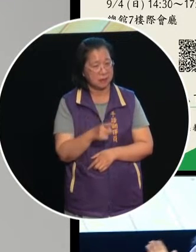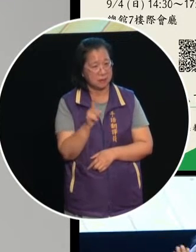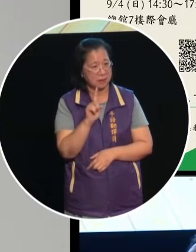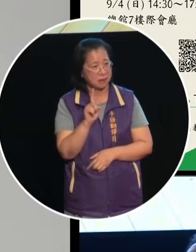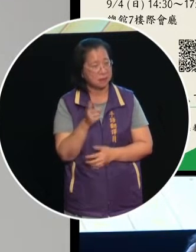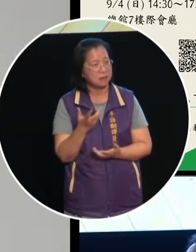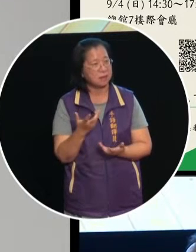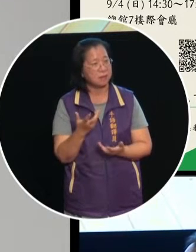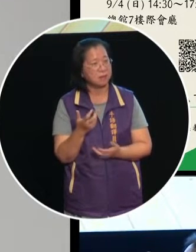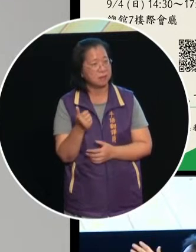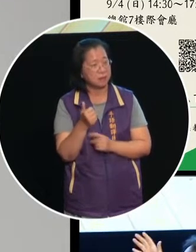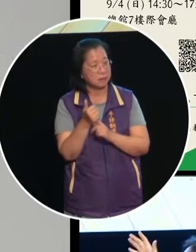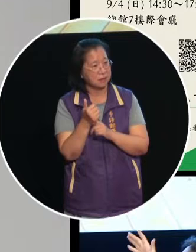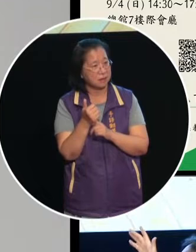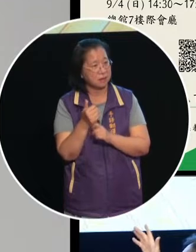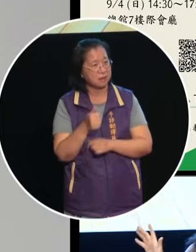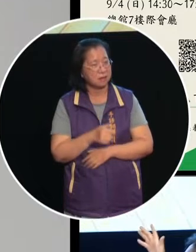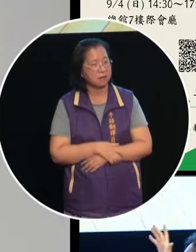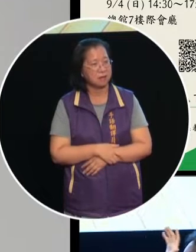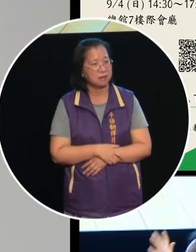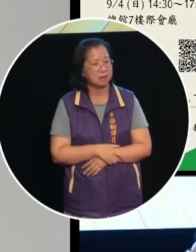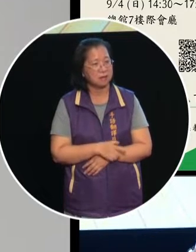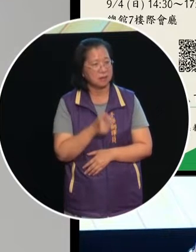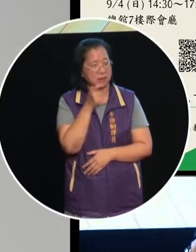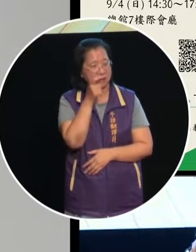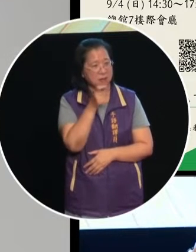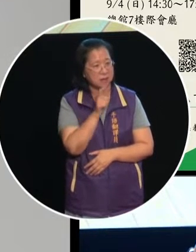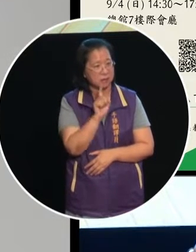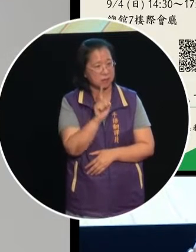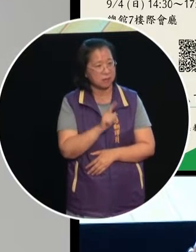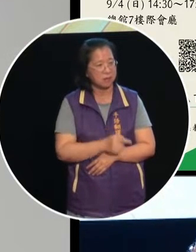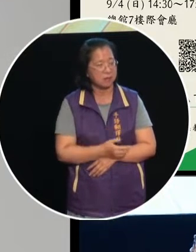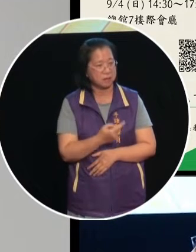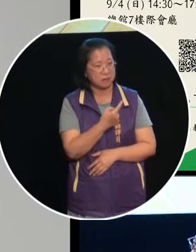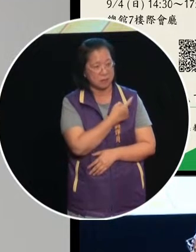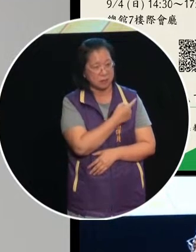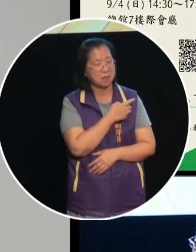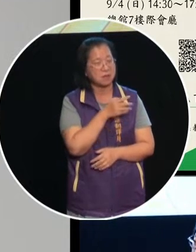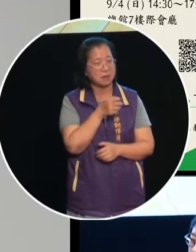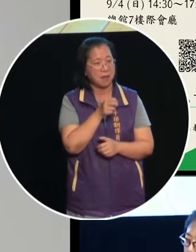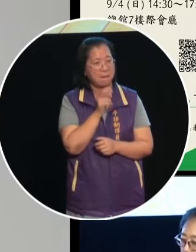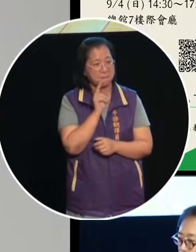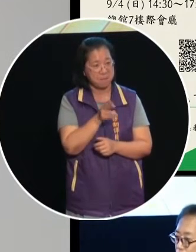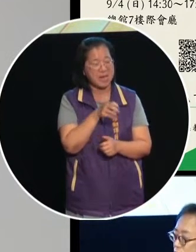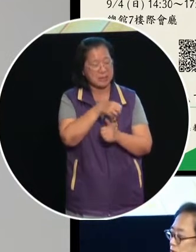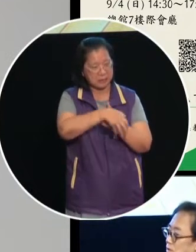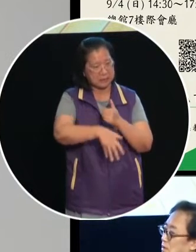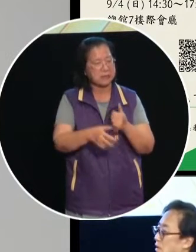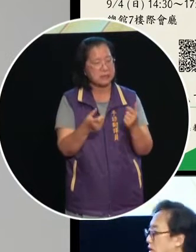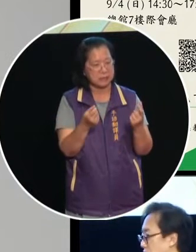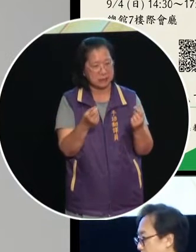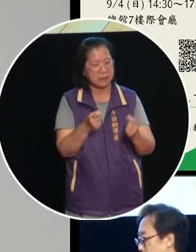些是本来叫做红之派，也是一种派系的。后来他们就